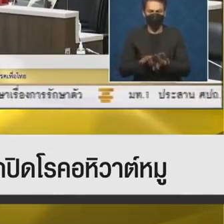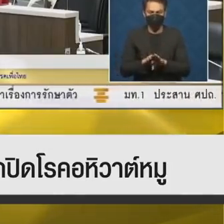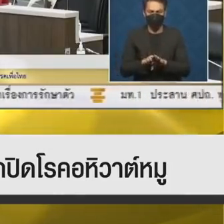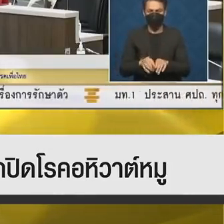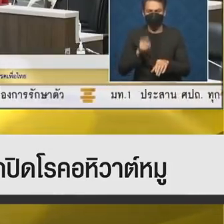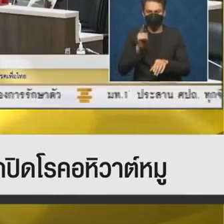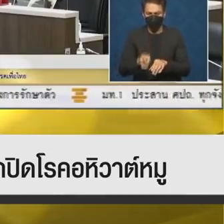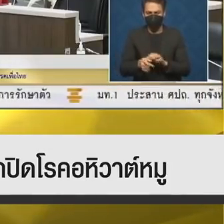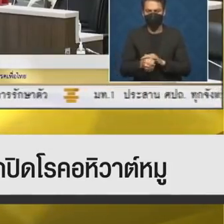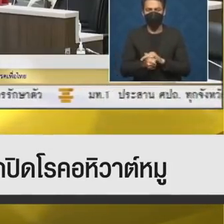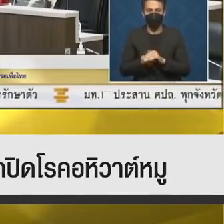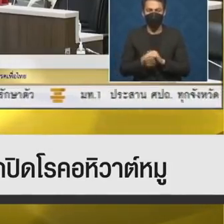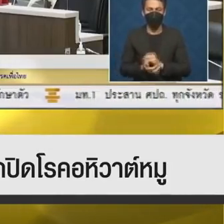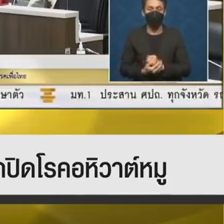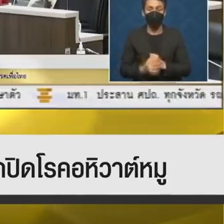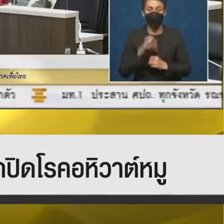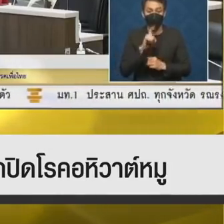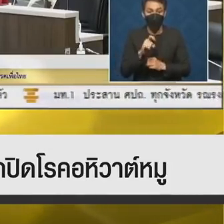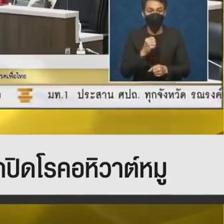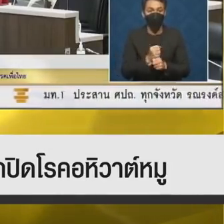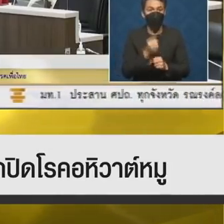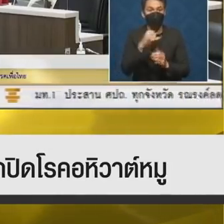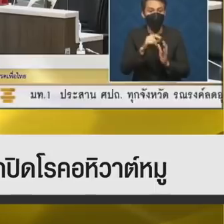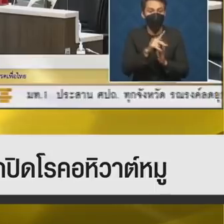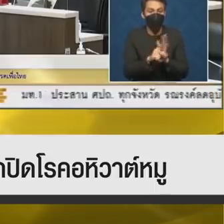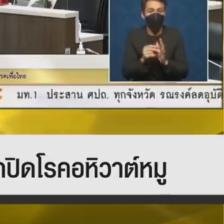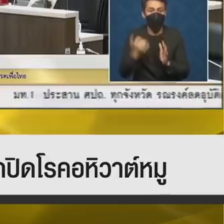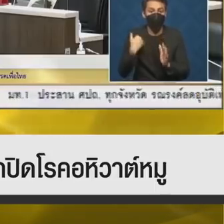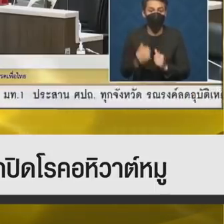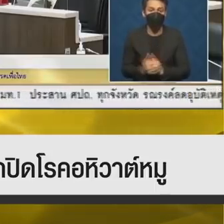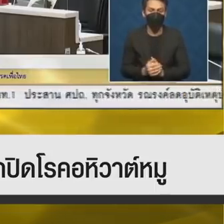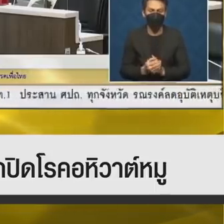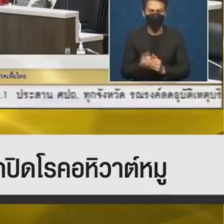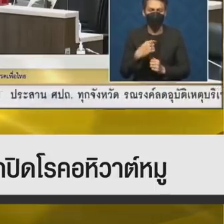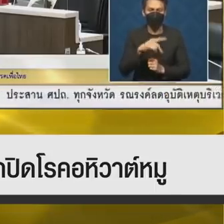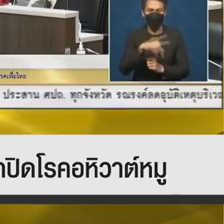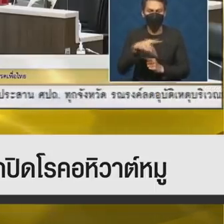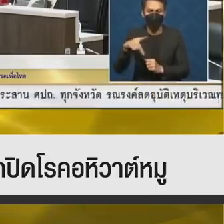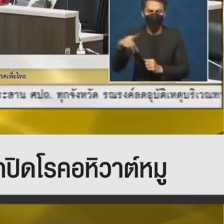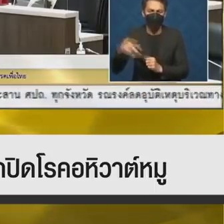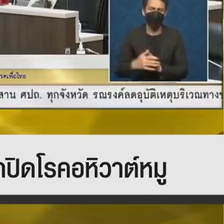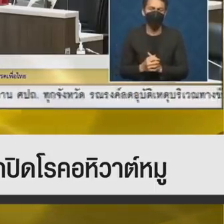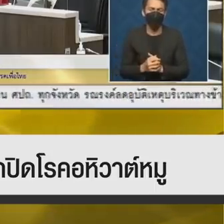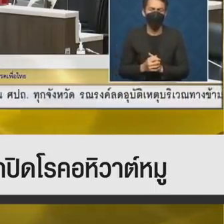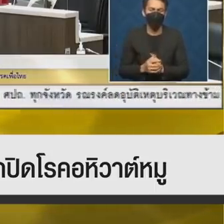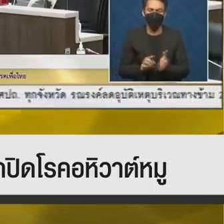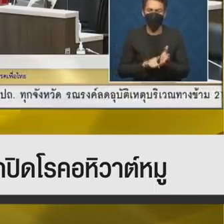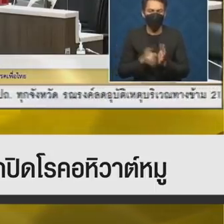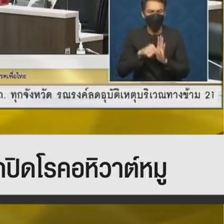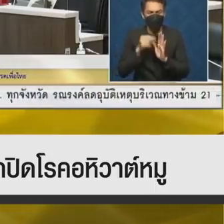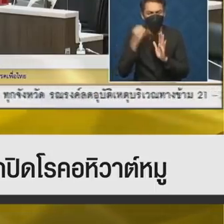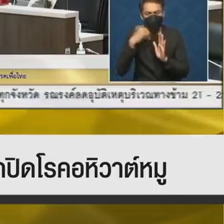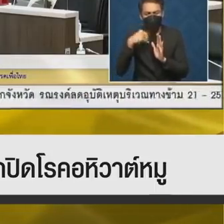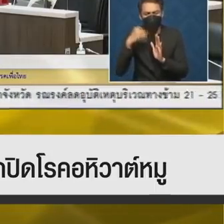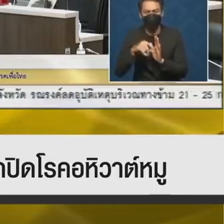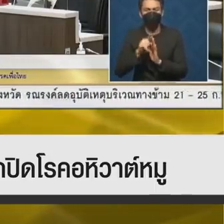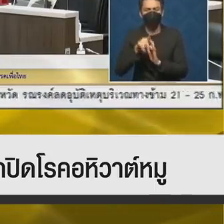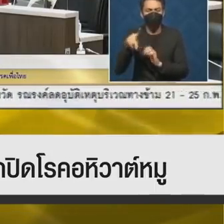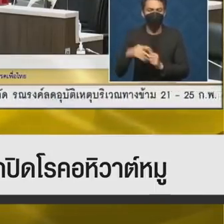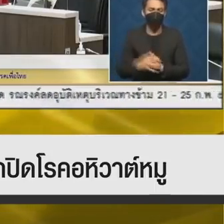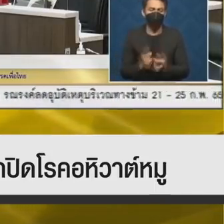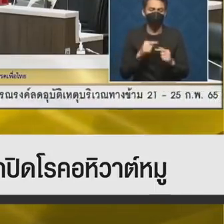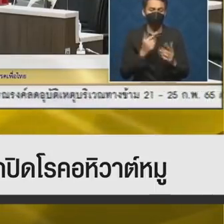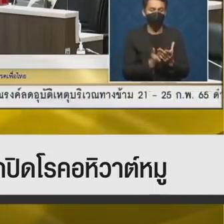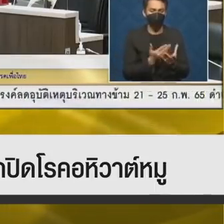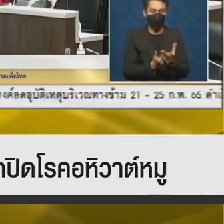นี่ก็ไม่เชื่อคุณต้องรู้คุณปกปิดทำไมแน่จริงเหรอว่าไม่รู้กล้าสาบานไหมไปวัดพระแก้วกัน